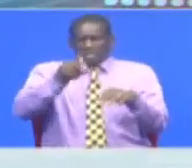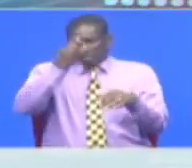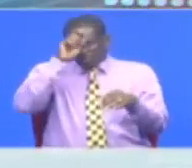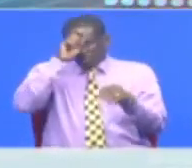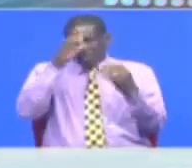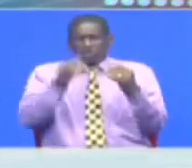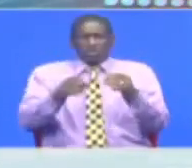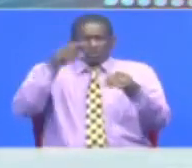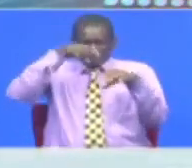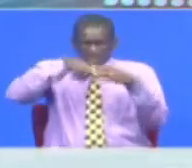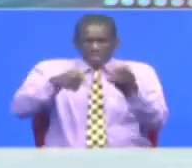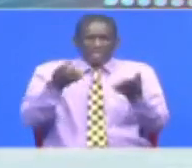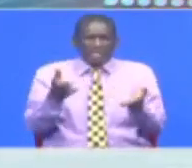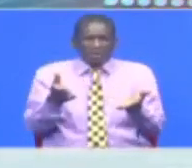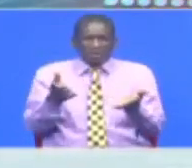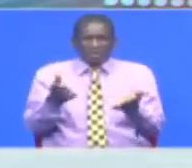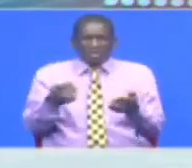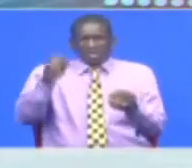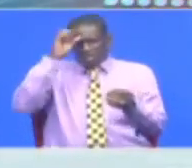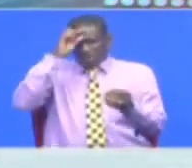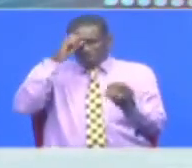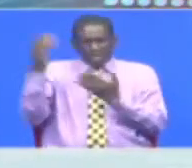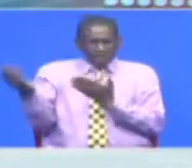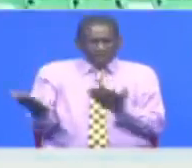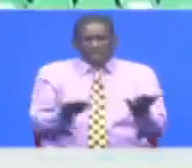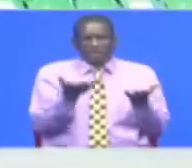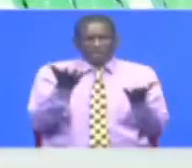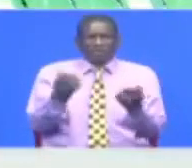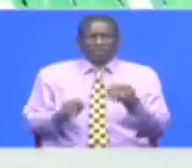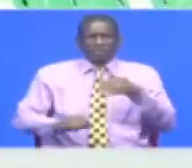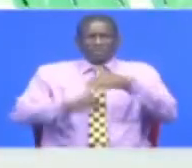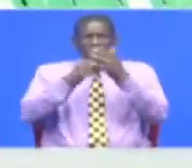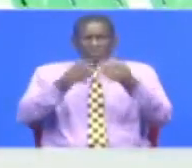wataingia uwanjani kwa sasa serikali imeruhusu.